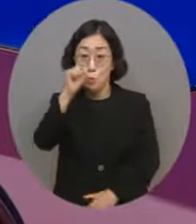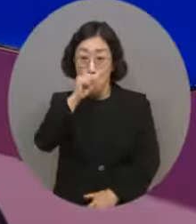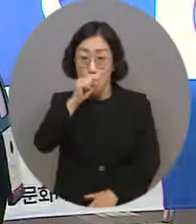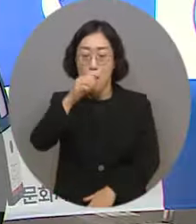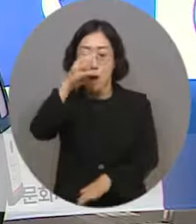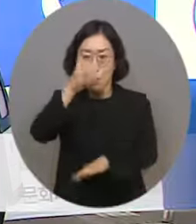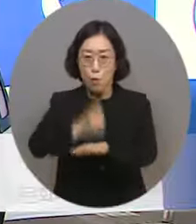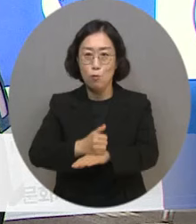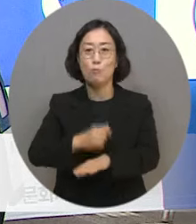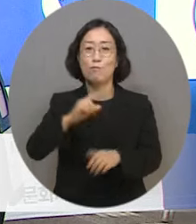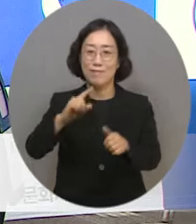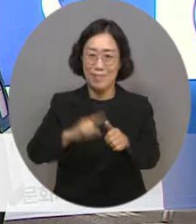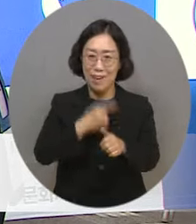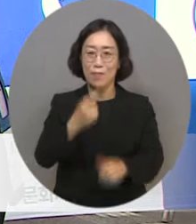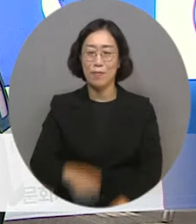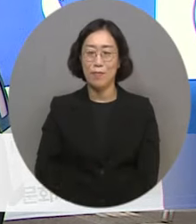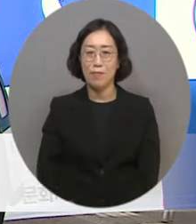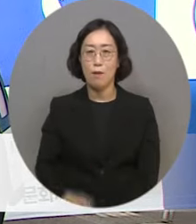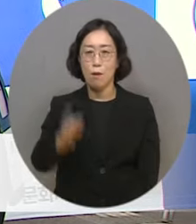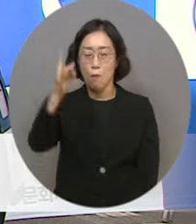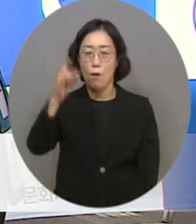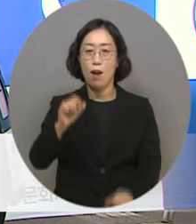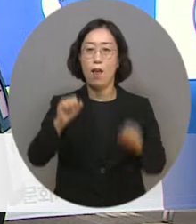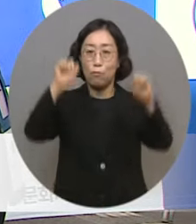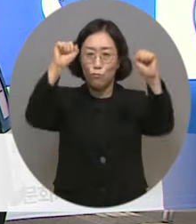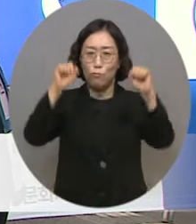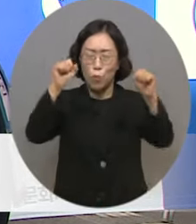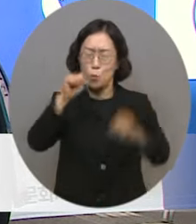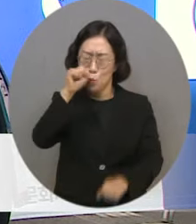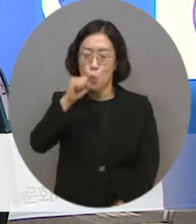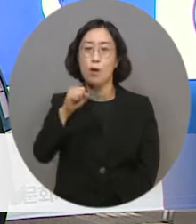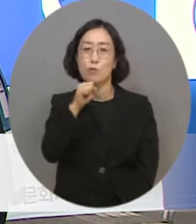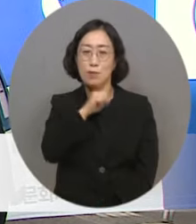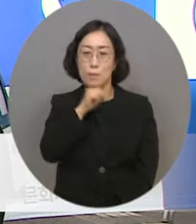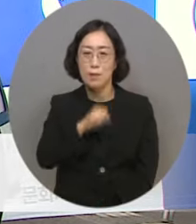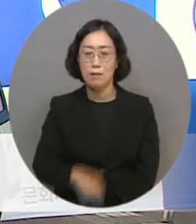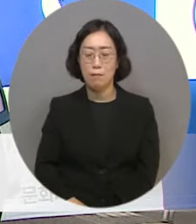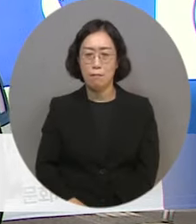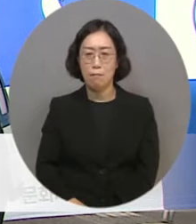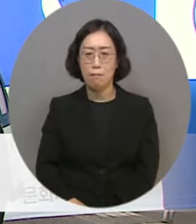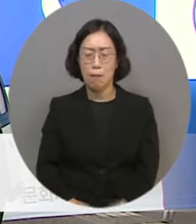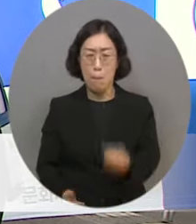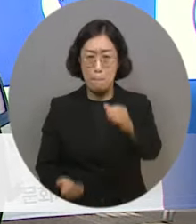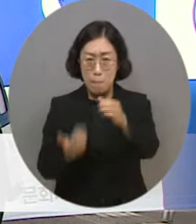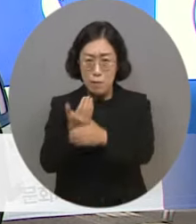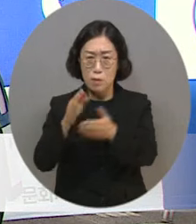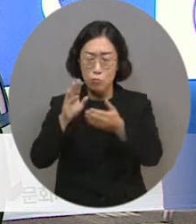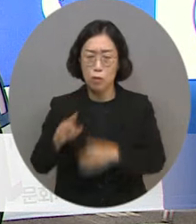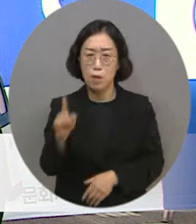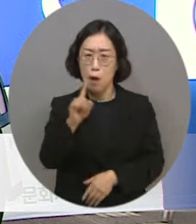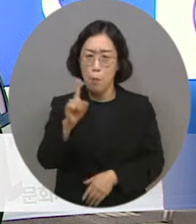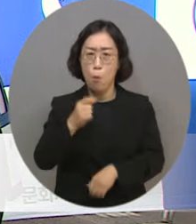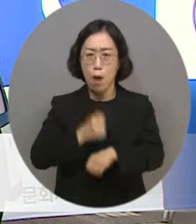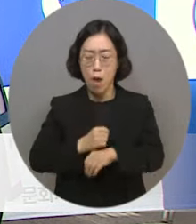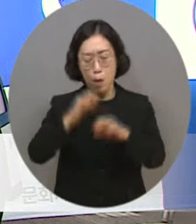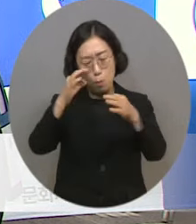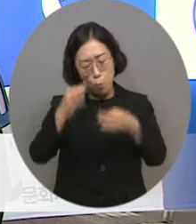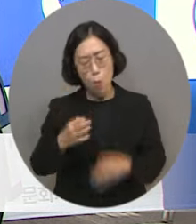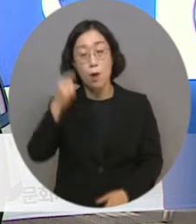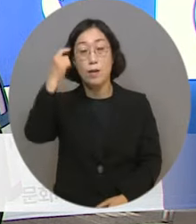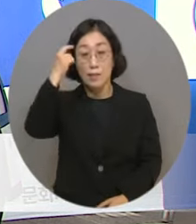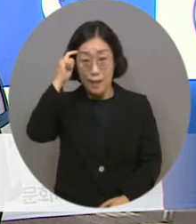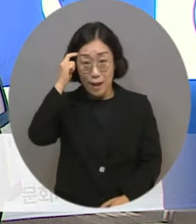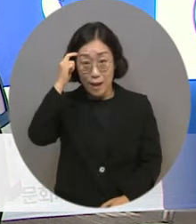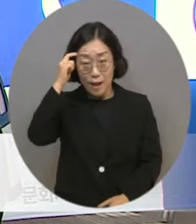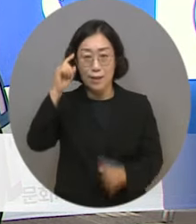일이었습니다. 원래 체육을 좋아하다 보니까 다치고 났을 때 앞으로 뭐 해야 될지에 대해서